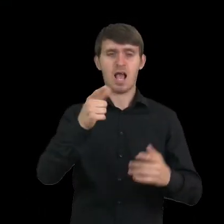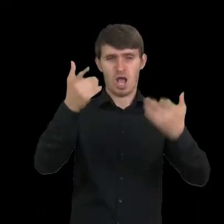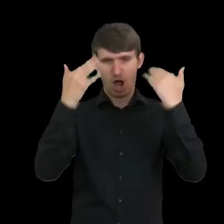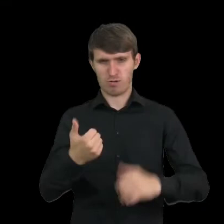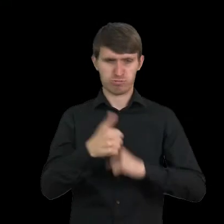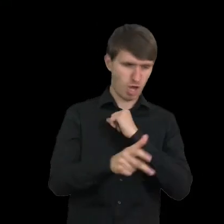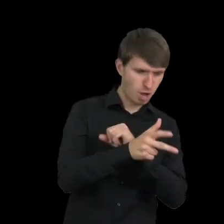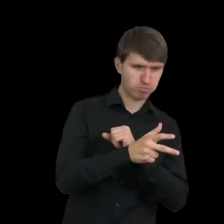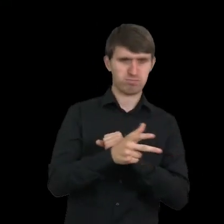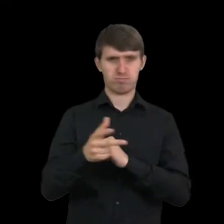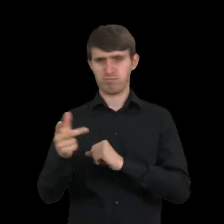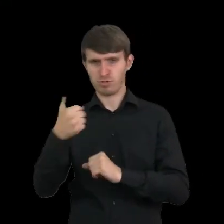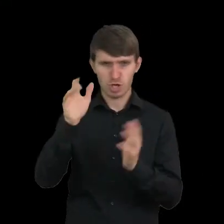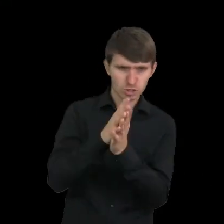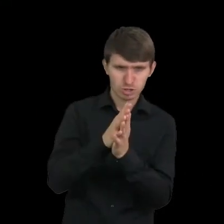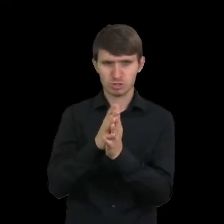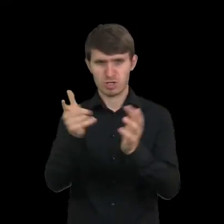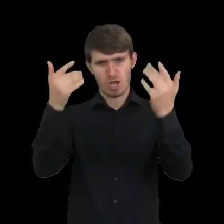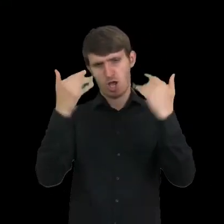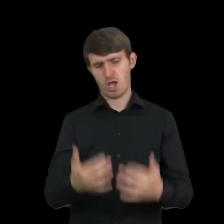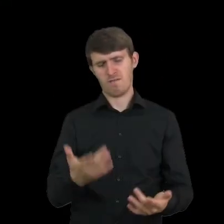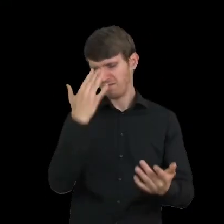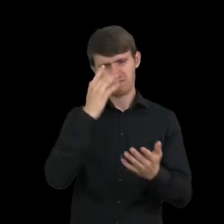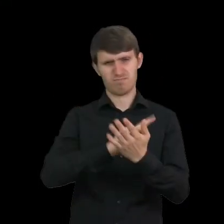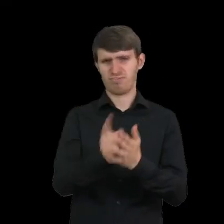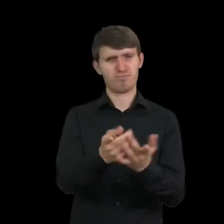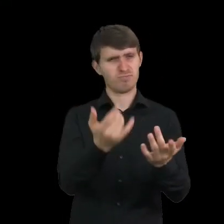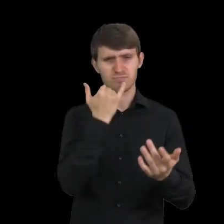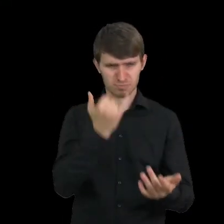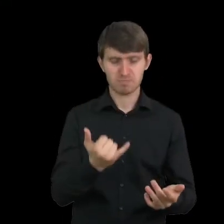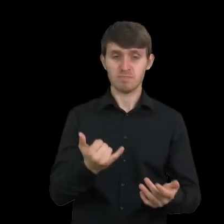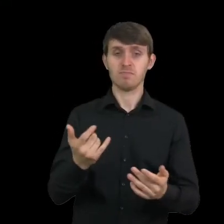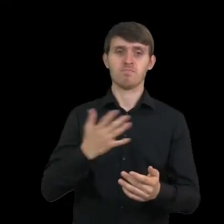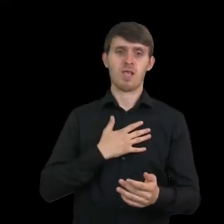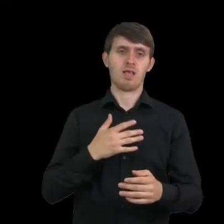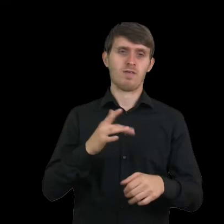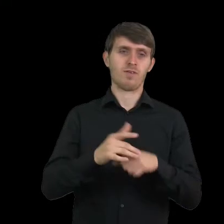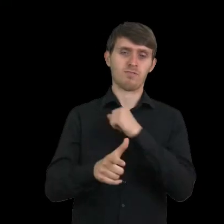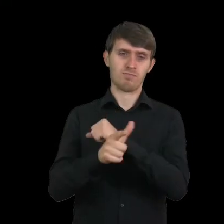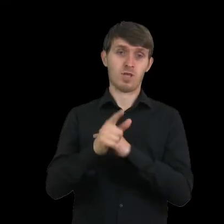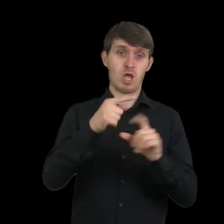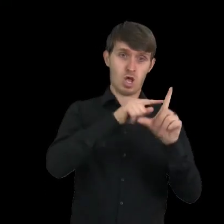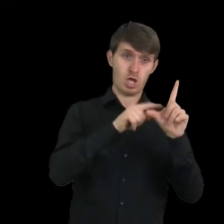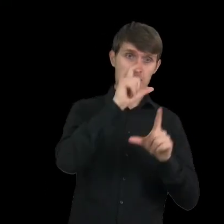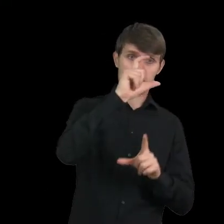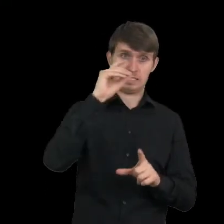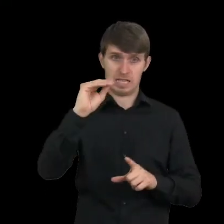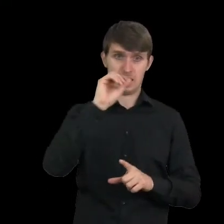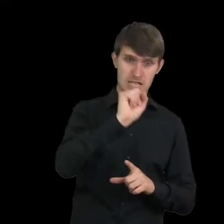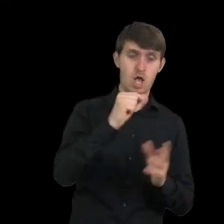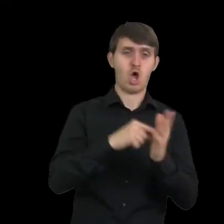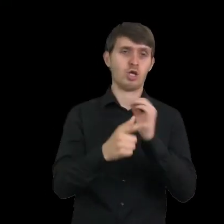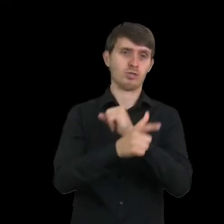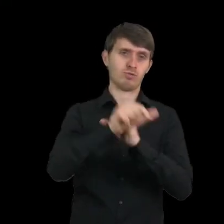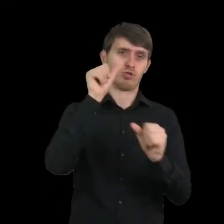prostych obliczeń. 110 przerzucamy na drugą stronę ze zmienionym znakiem. I mamy, że miara kąta CEA to 70 stopni.